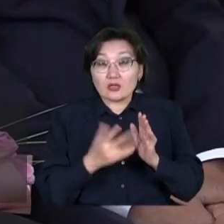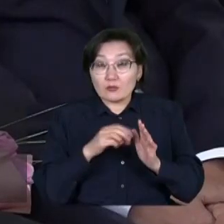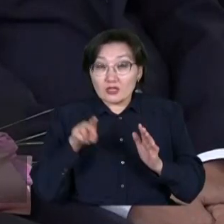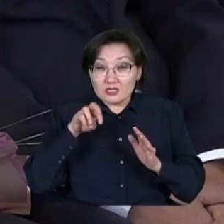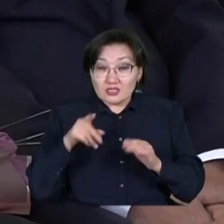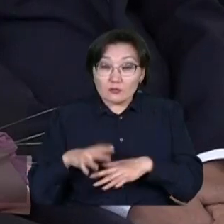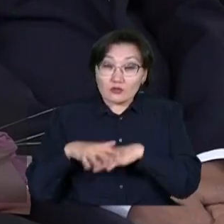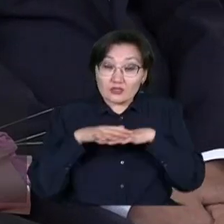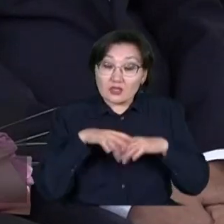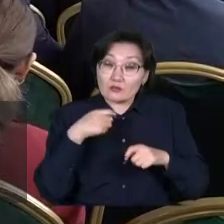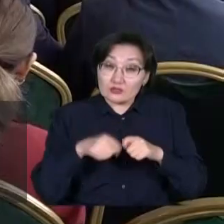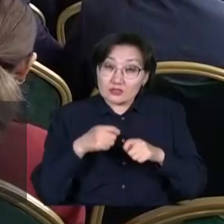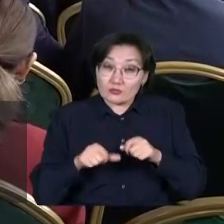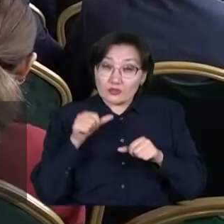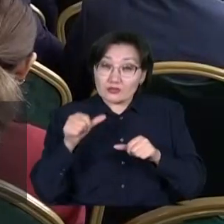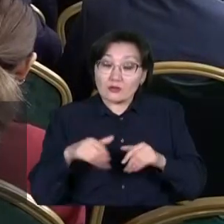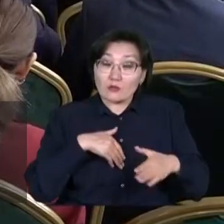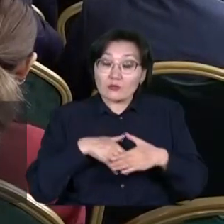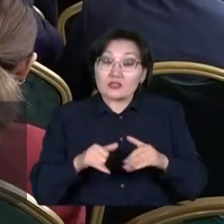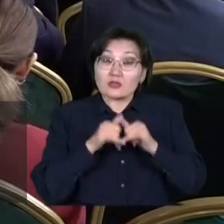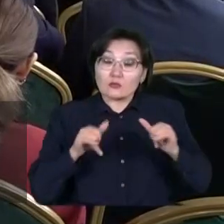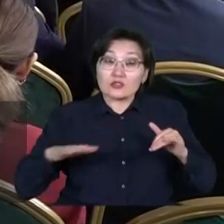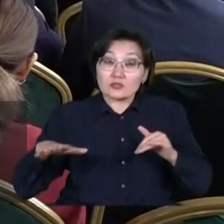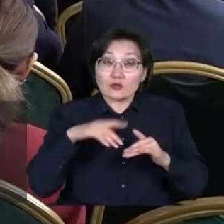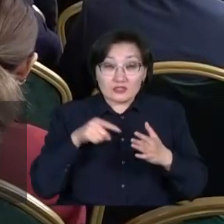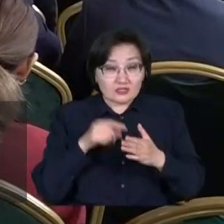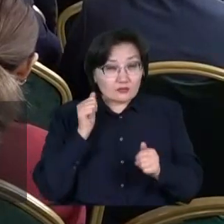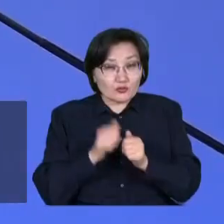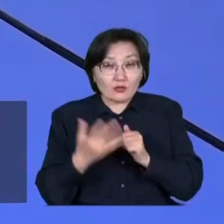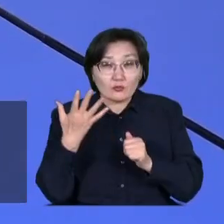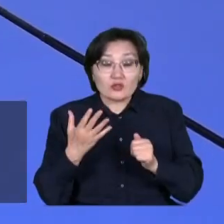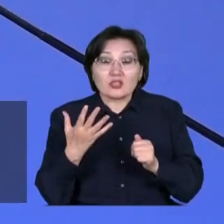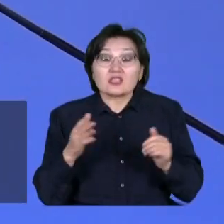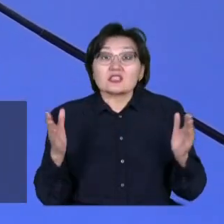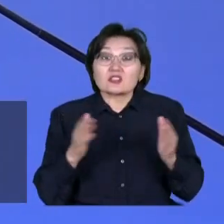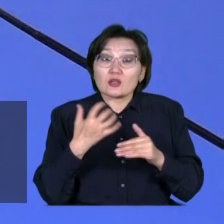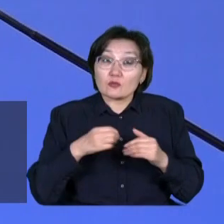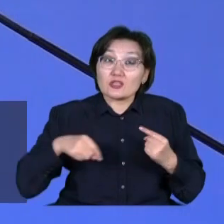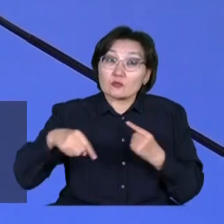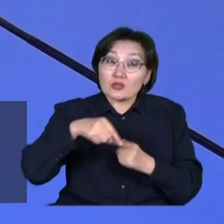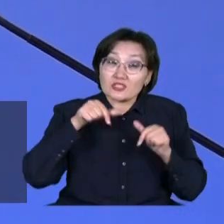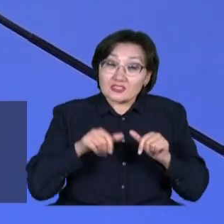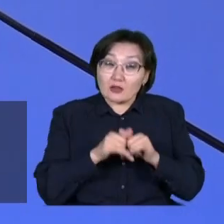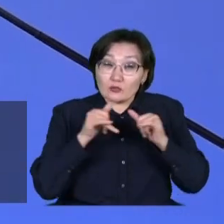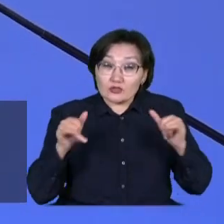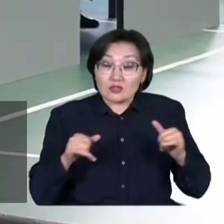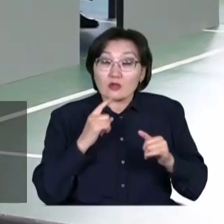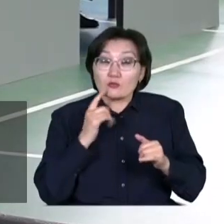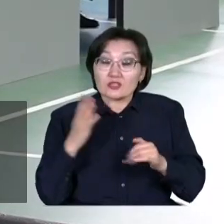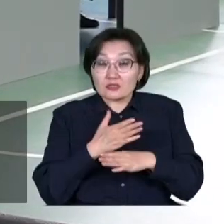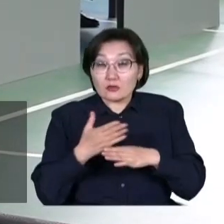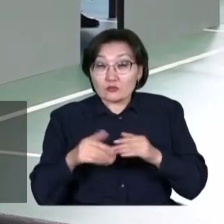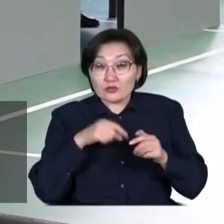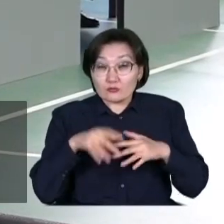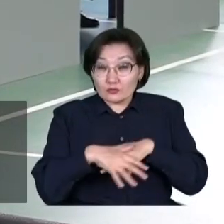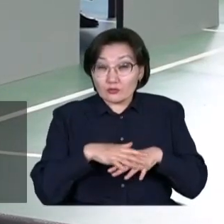теңге инвестиция құйылды. Ерекше қарқынмен дамып жатқан аймақта қаланың әрбір 5-ші шағын орта кәсібі орналасқан. Қала басшысының баяндамасынан кейін